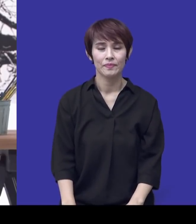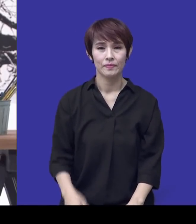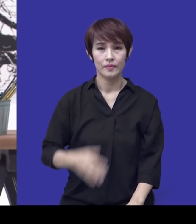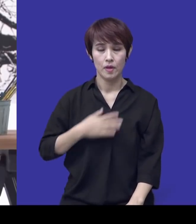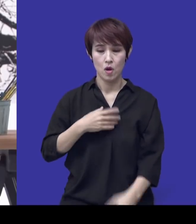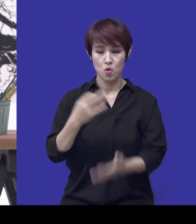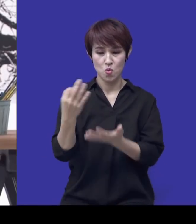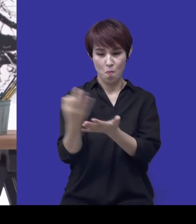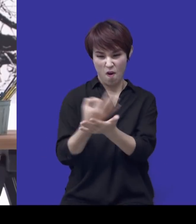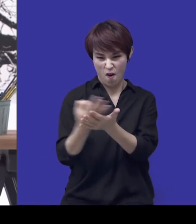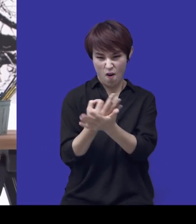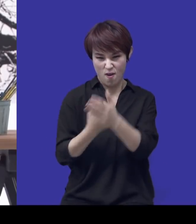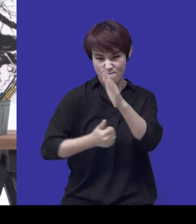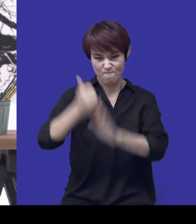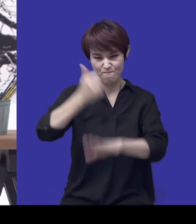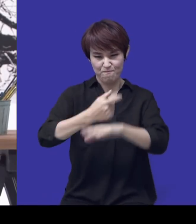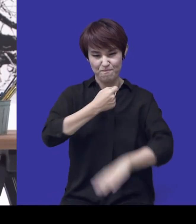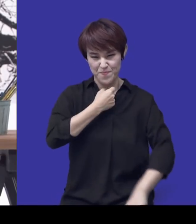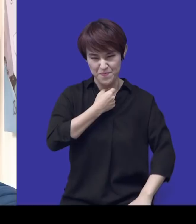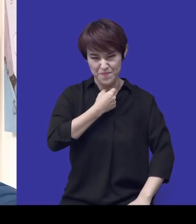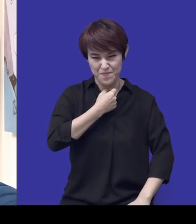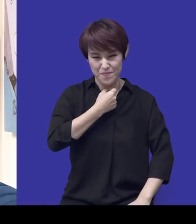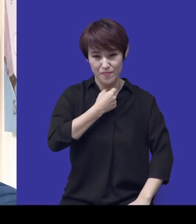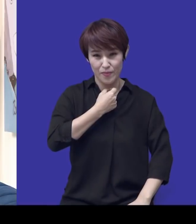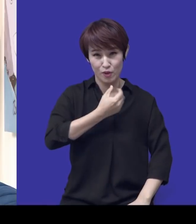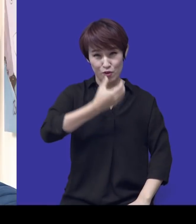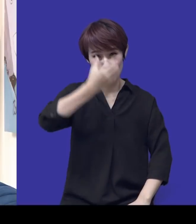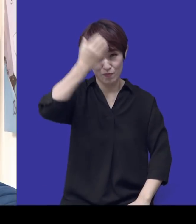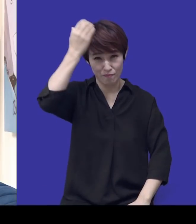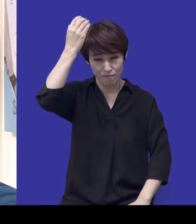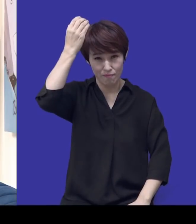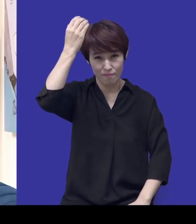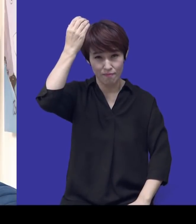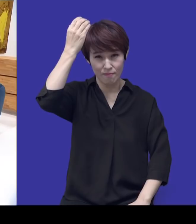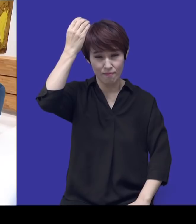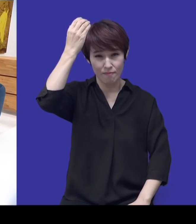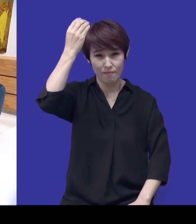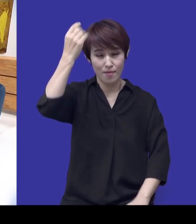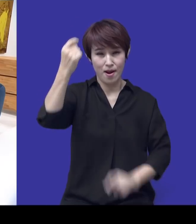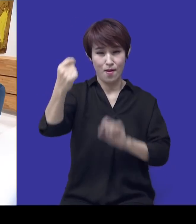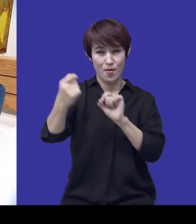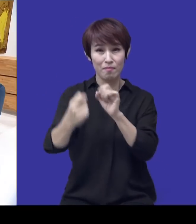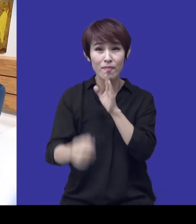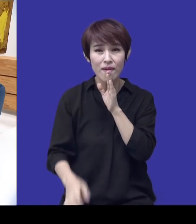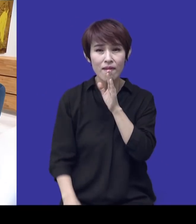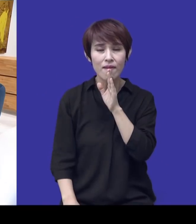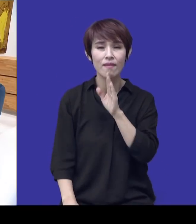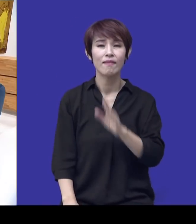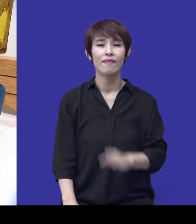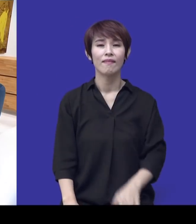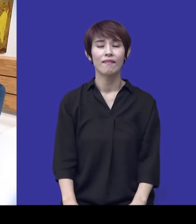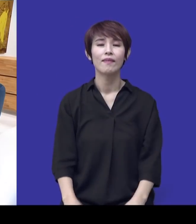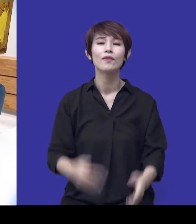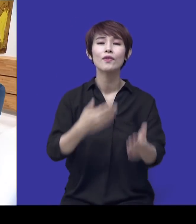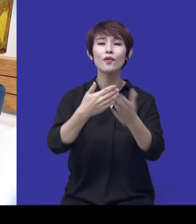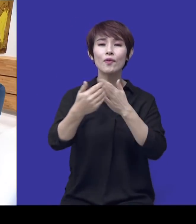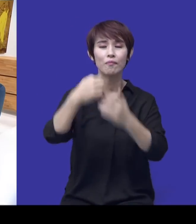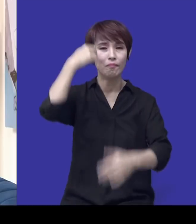벌어서 성공할 거야에 대한 그 꿈에 대한 한 네. 발자국 다가갔다는 그렇죠, 느낌이 그렇죠. 네. 실제로 경험을 해보시니까